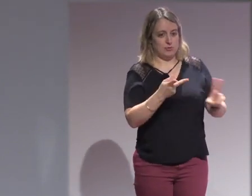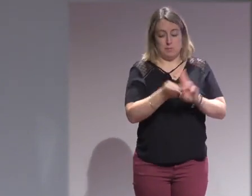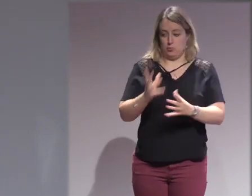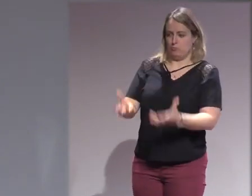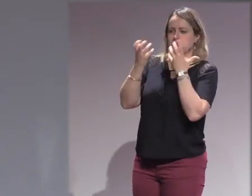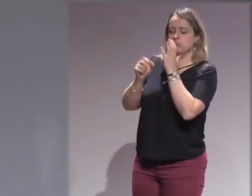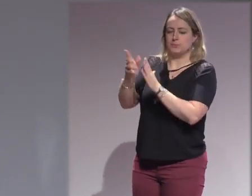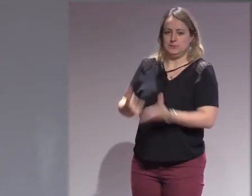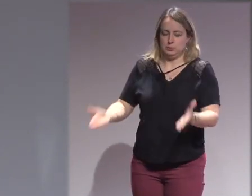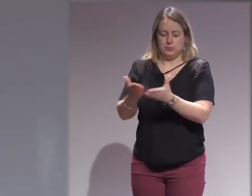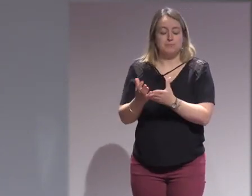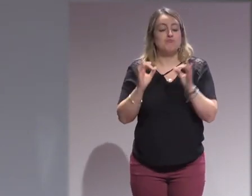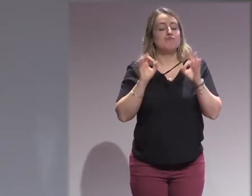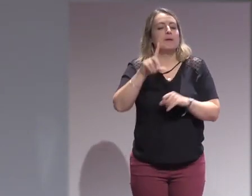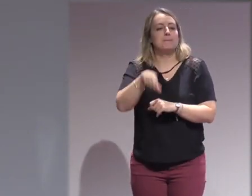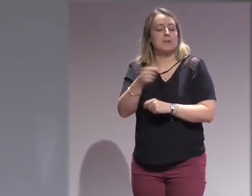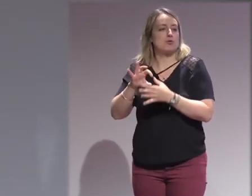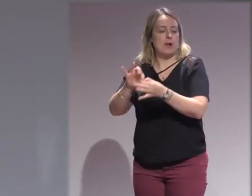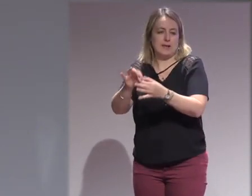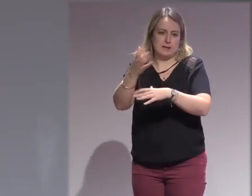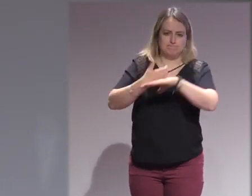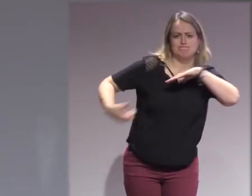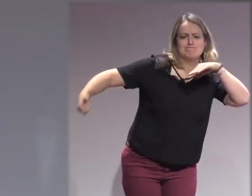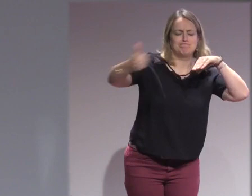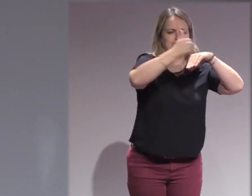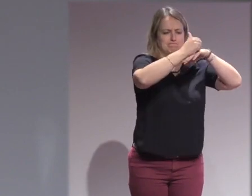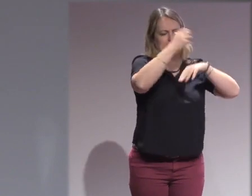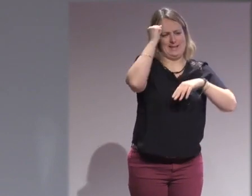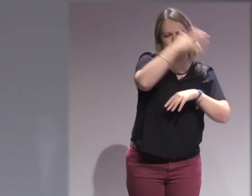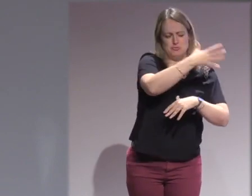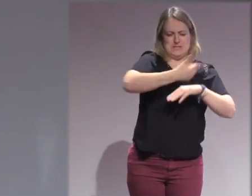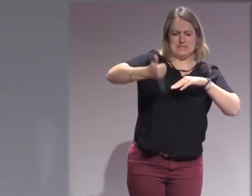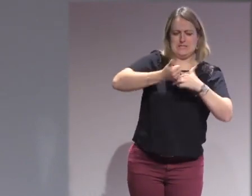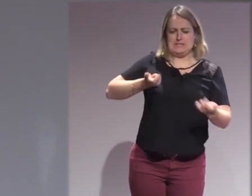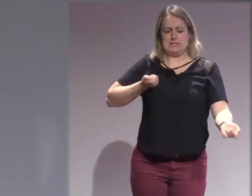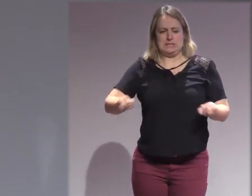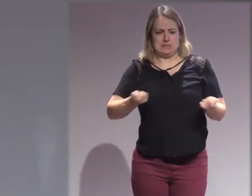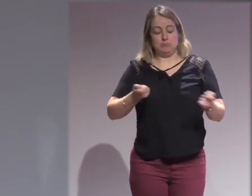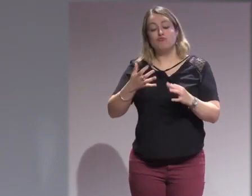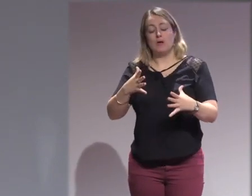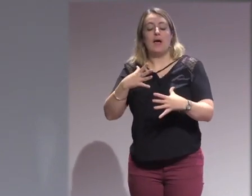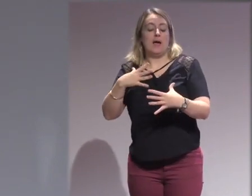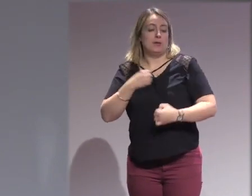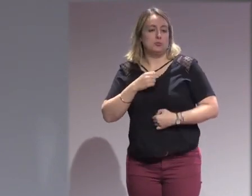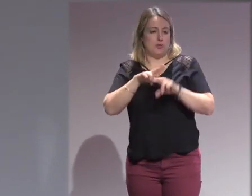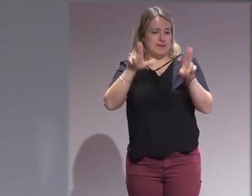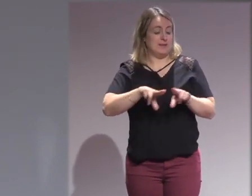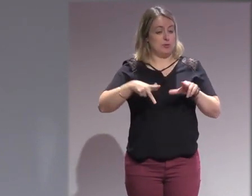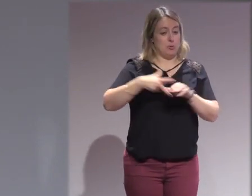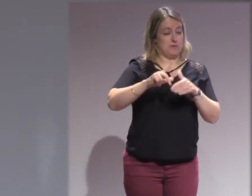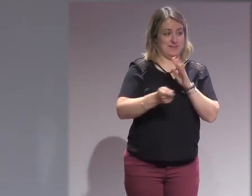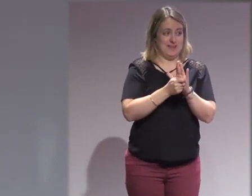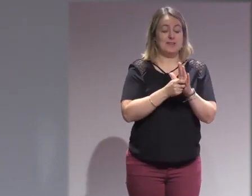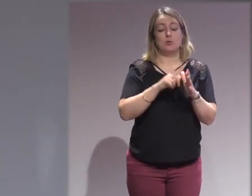déjà, c'est éminemment lié à l'impérialisme états-unien. Donc en fait, l'adoption internationale commence après la Deuxième Guerre mondiale avec